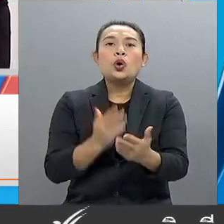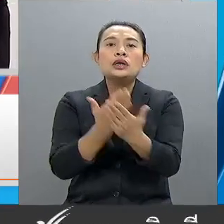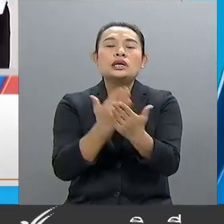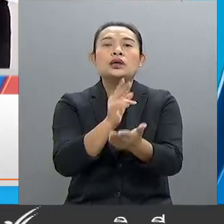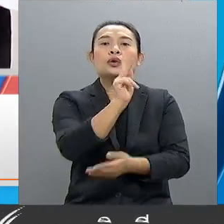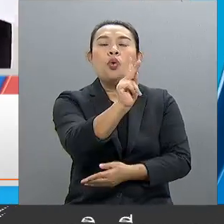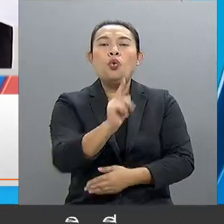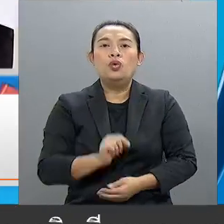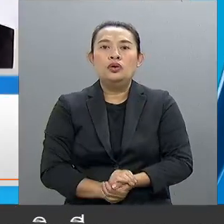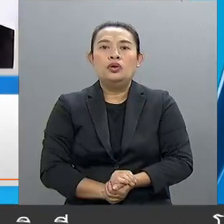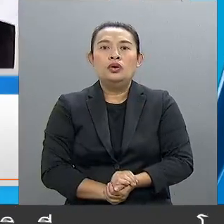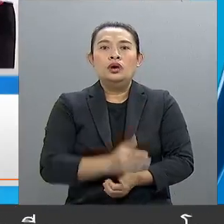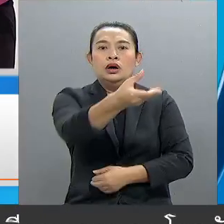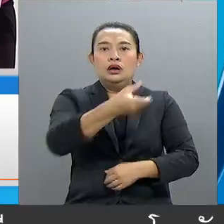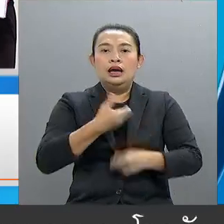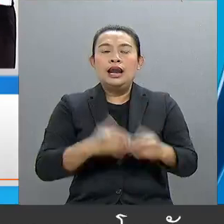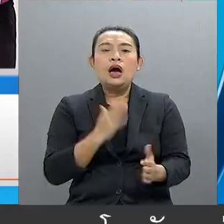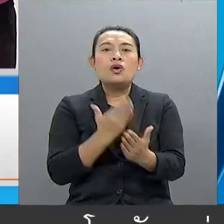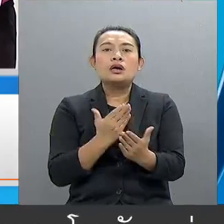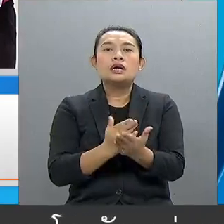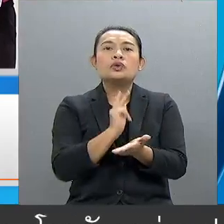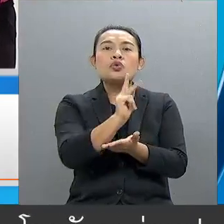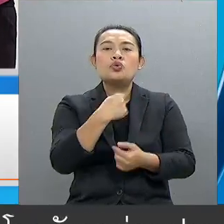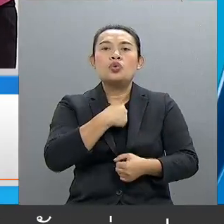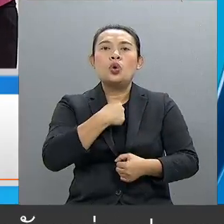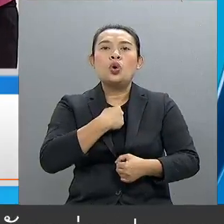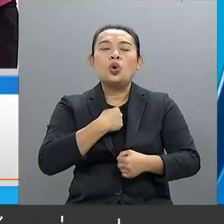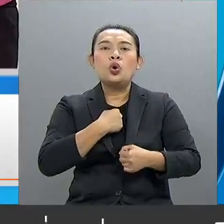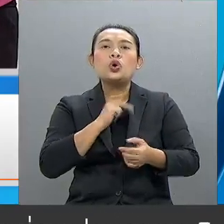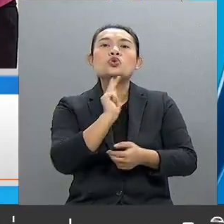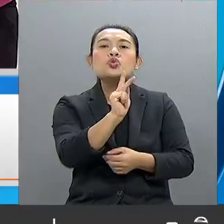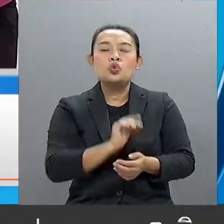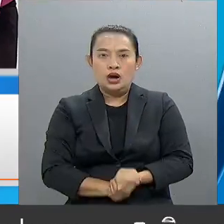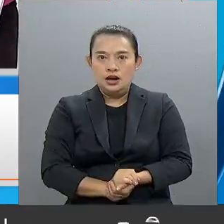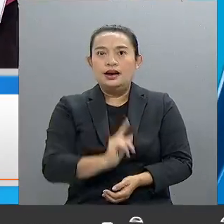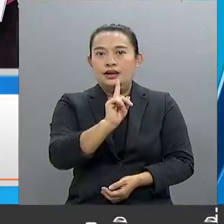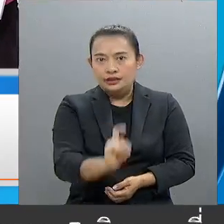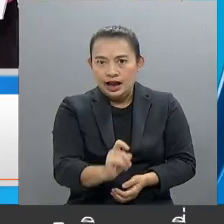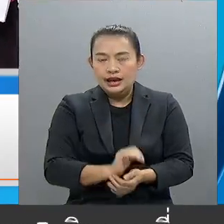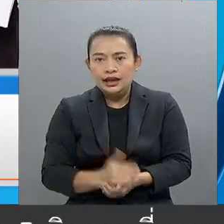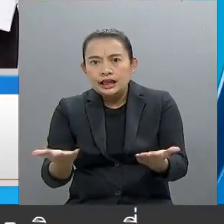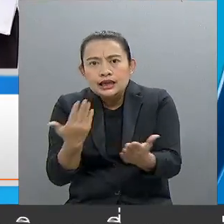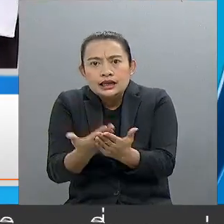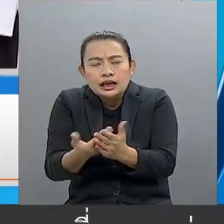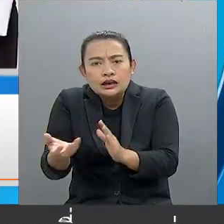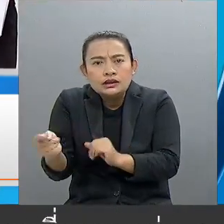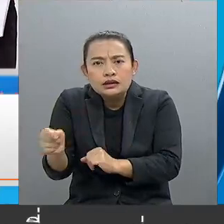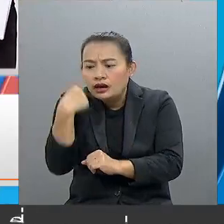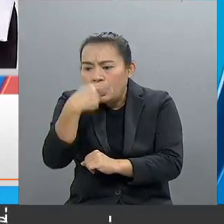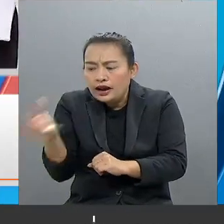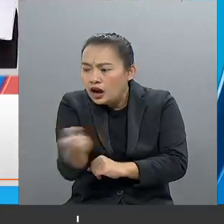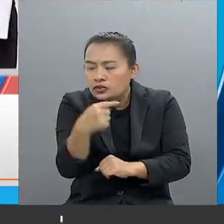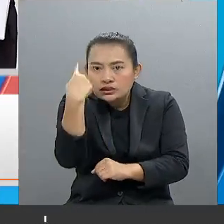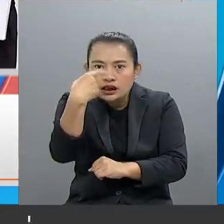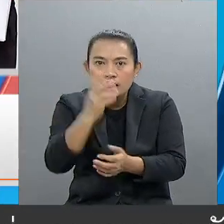าเงินไปหักเงินจากผู้ค้ำอันนี้มันเป็นไปตามข้อกฎหมายหรือว่าจริงๆแล้วมันมีทางออกอื่นก่อนที่จะมาถึงผู้ค้